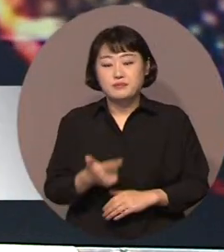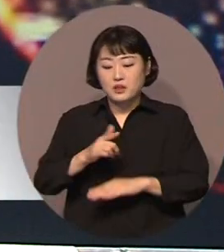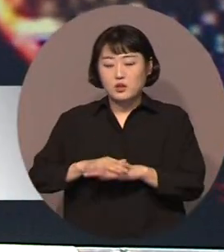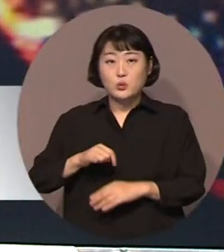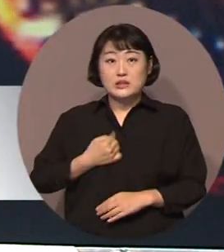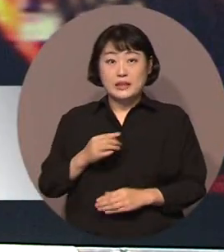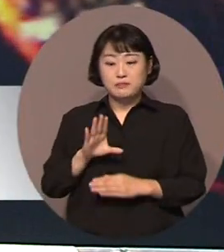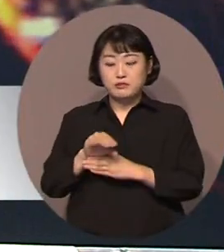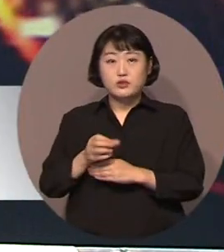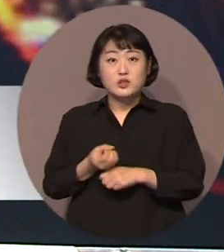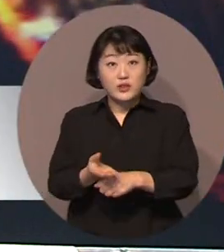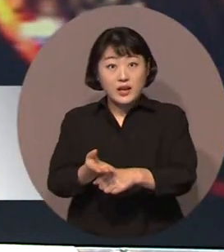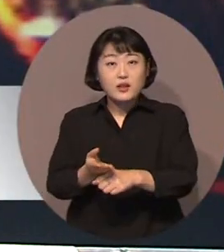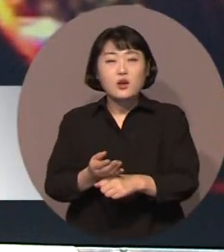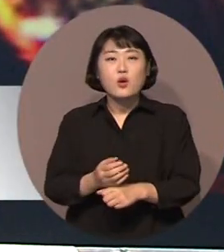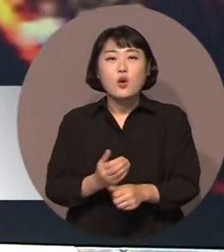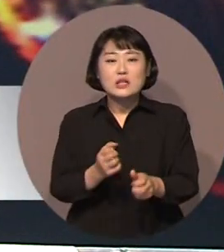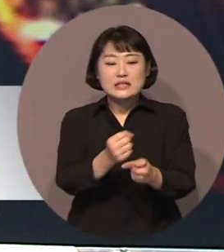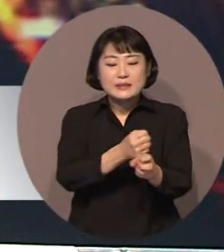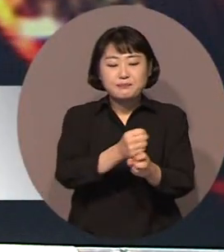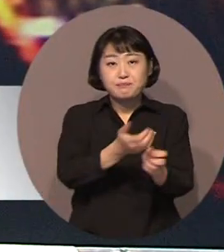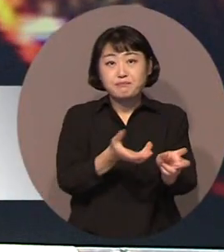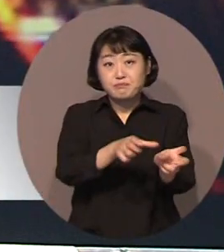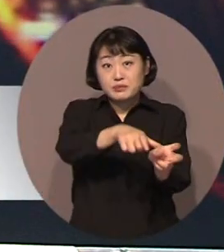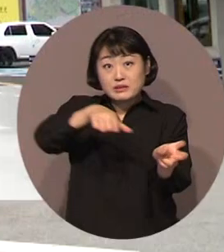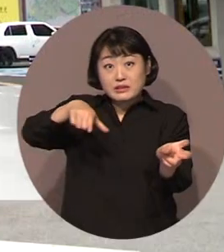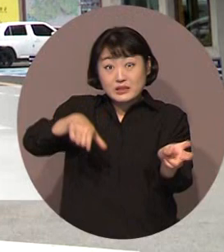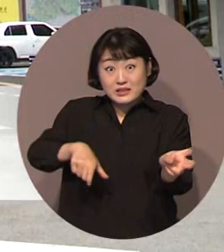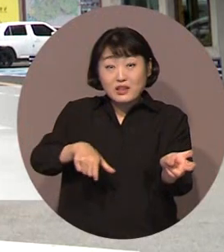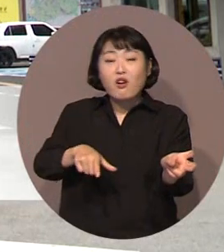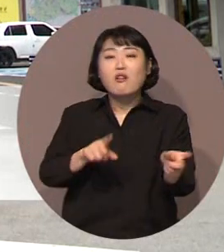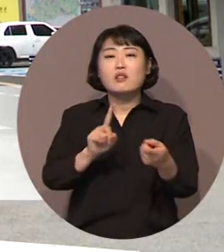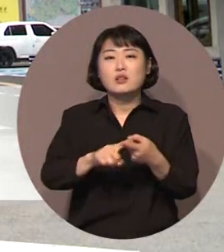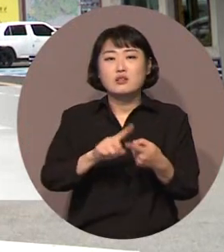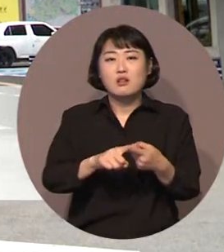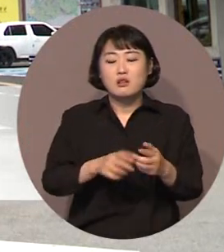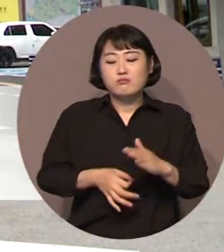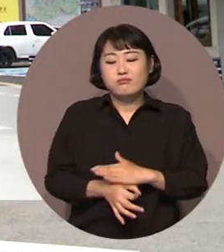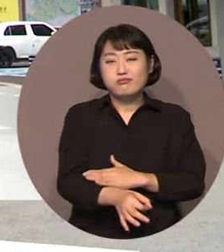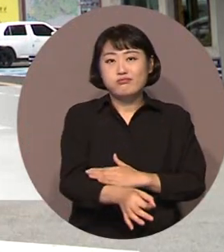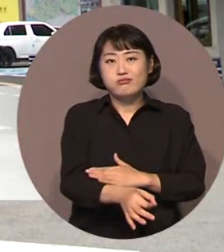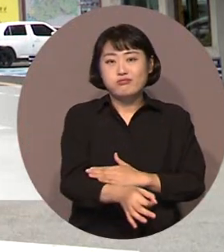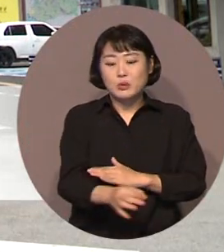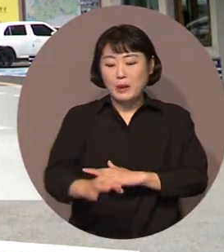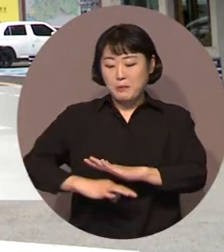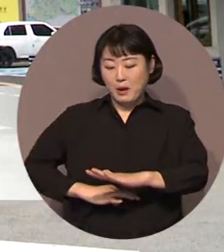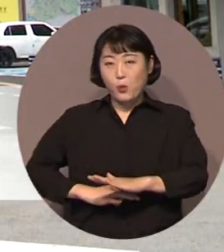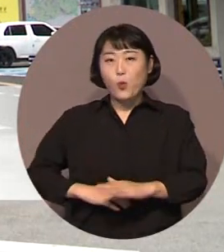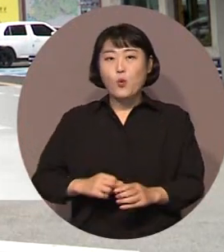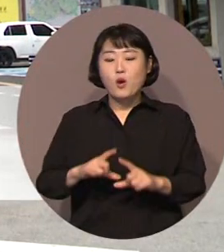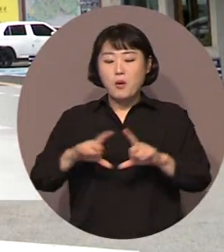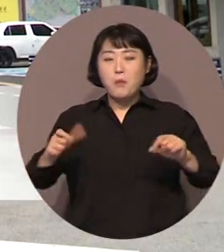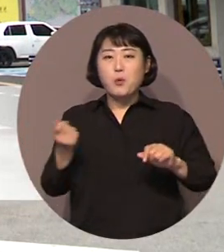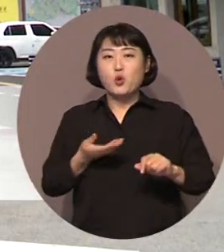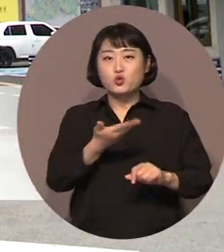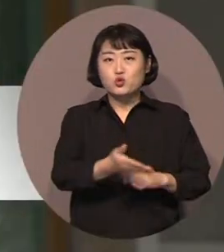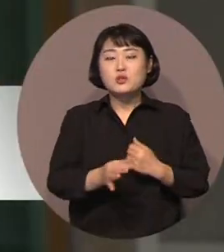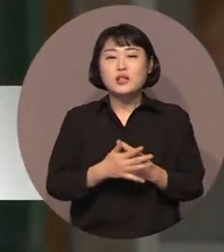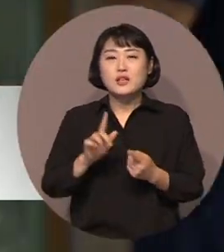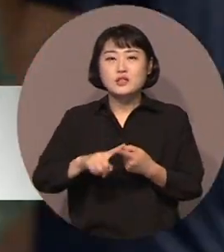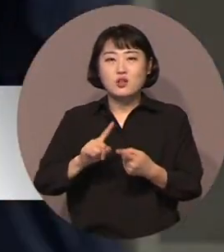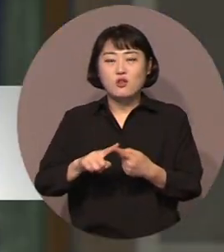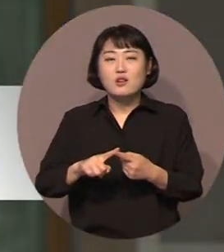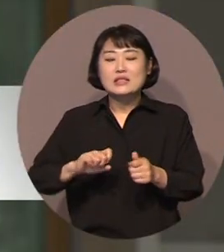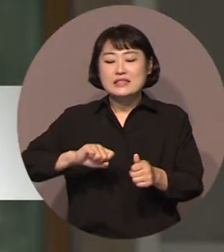mbc가 단독 보도한 화물차 트랙터 증차를 빌미로 거액의 뇌물을 수수한 전 홍성군 공무원에 대해